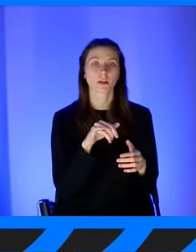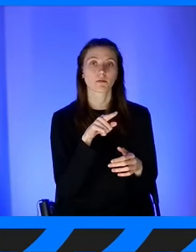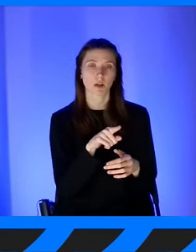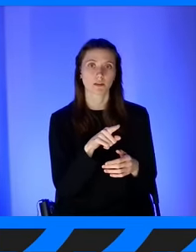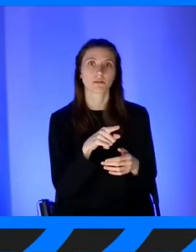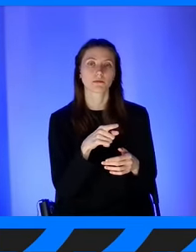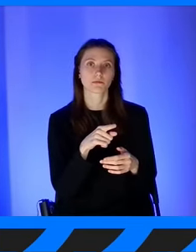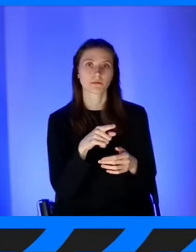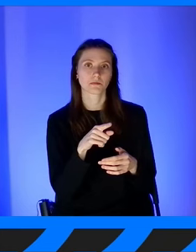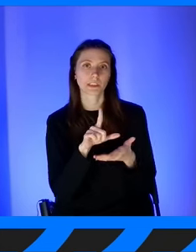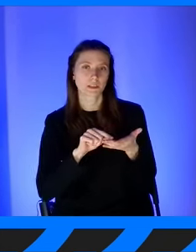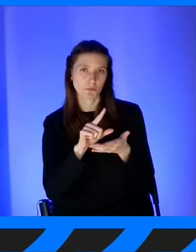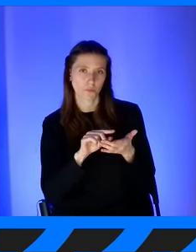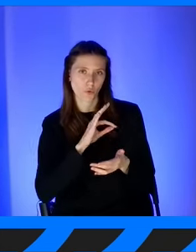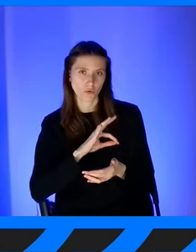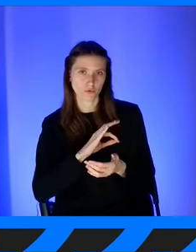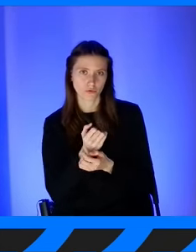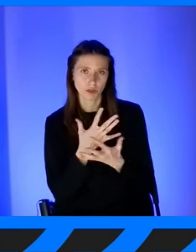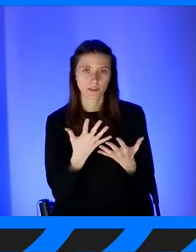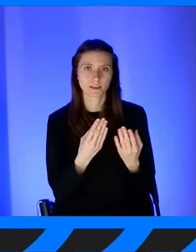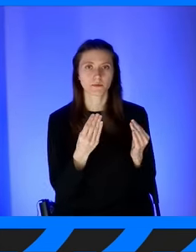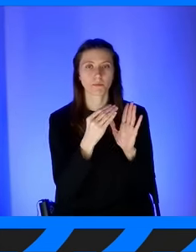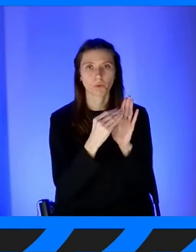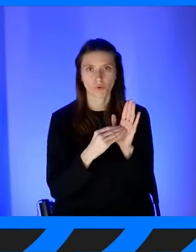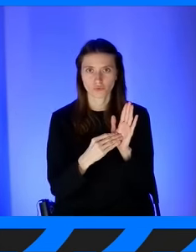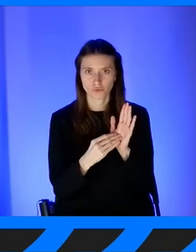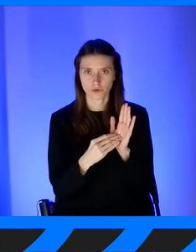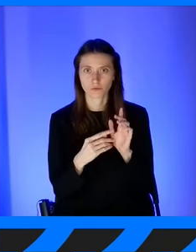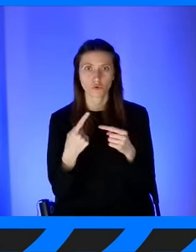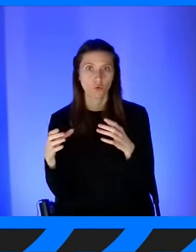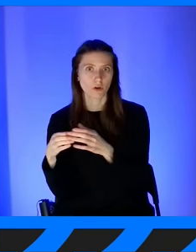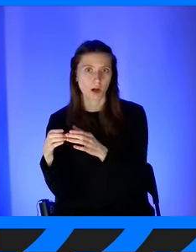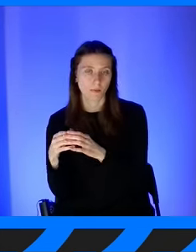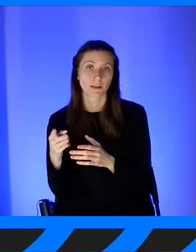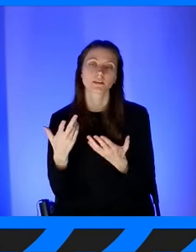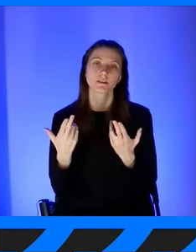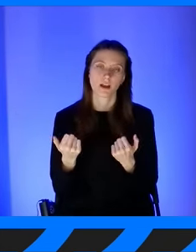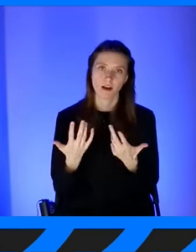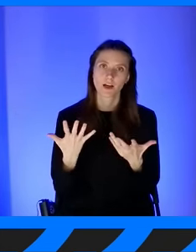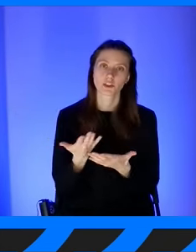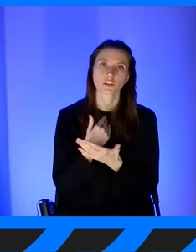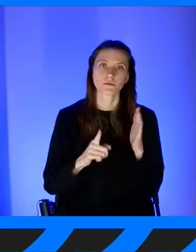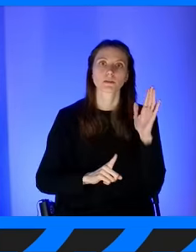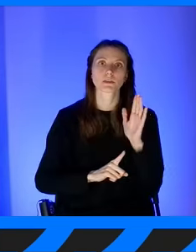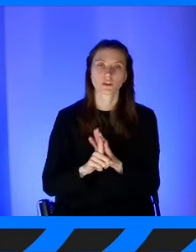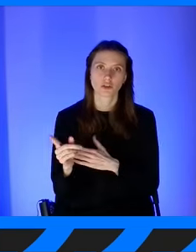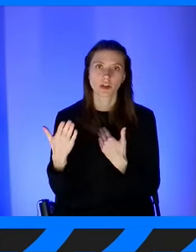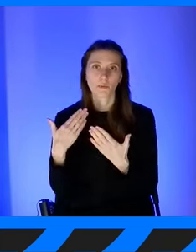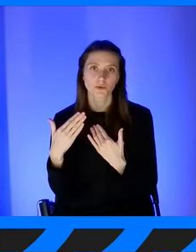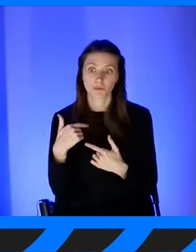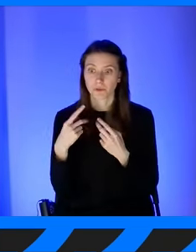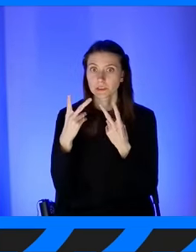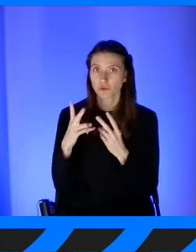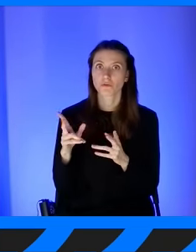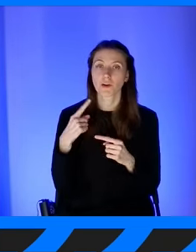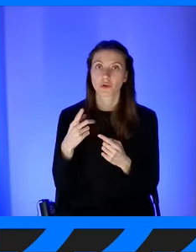и он классный мы можем его замата биро вот общаемся с разработчиками в первую очередь заходим там ну условно я захожу говорю ребят классный продукт Давайте там вы